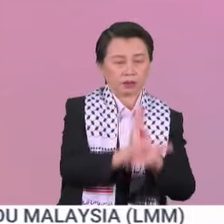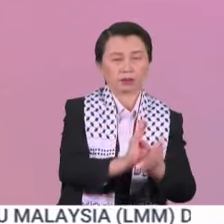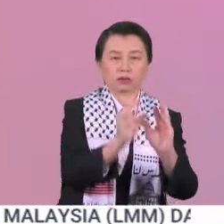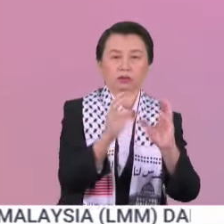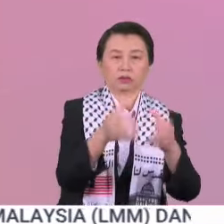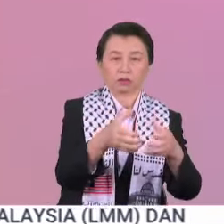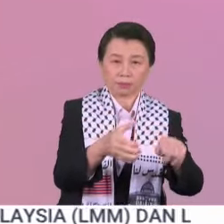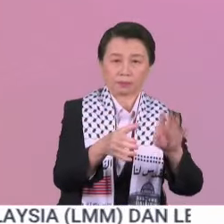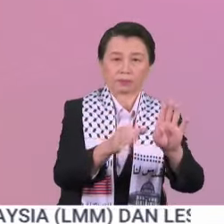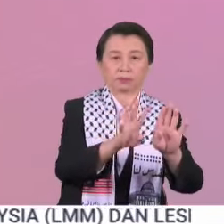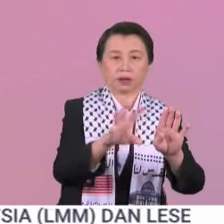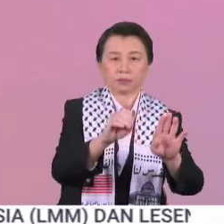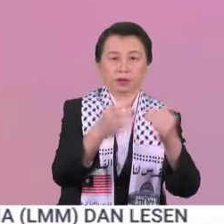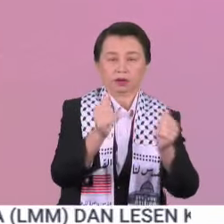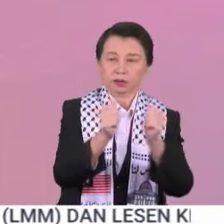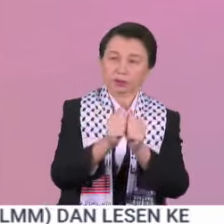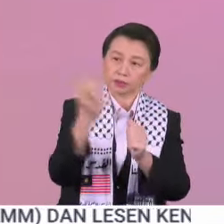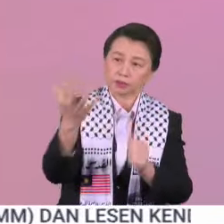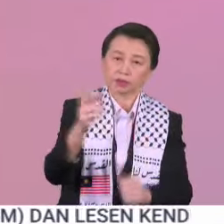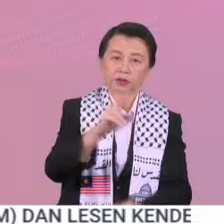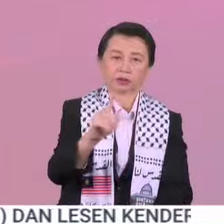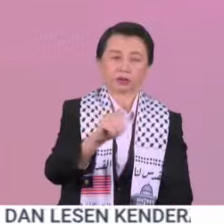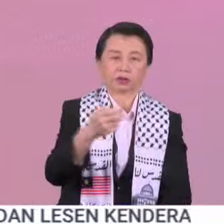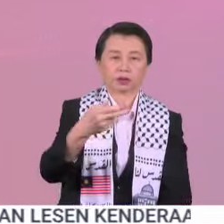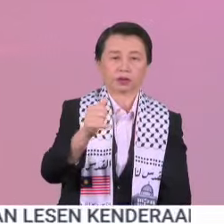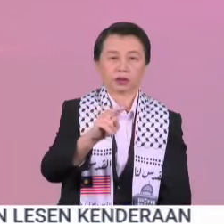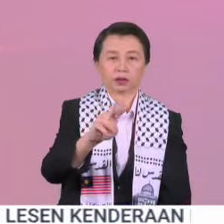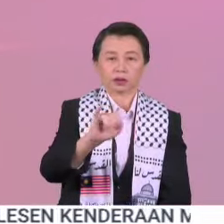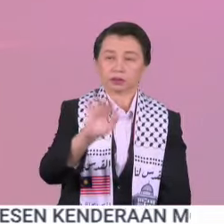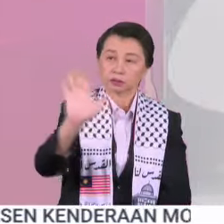B40. Perkembangannya kita terus saja bersama Razihani Sabri Rahman.